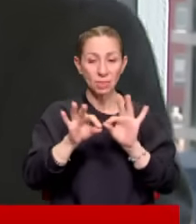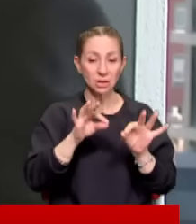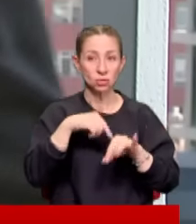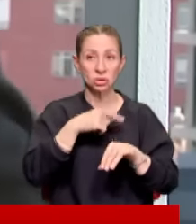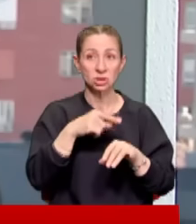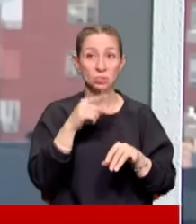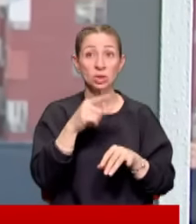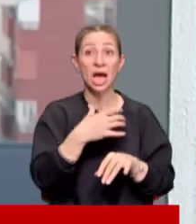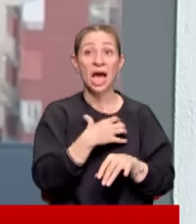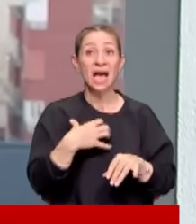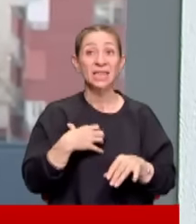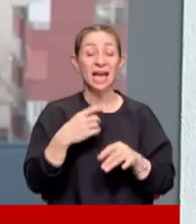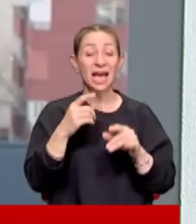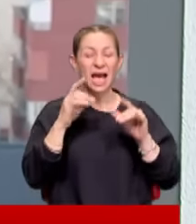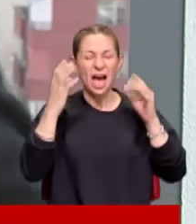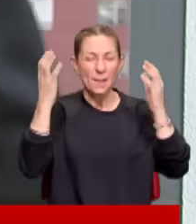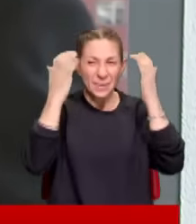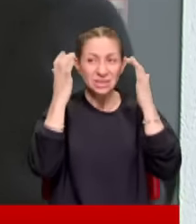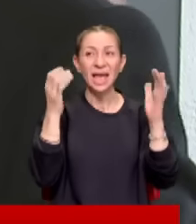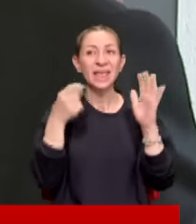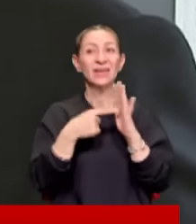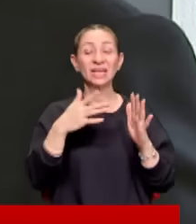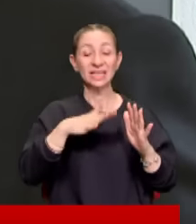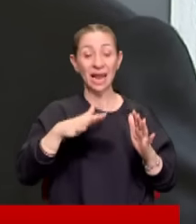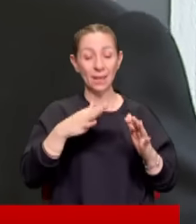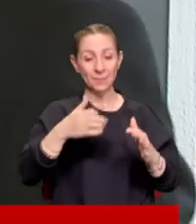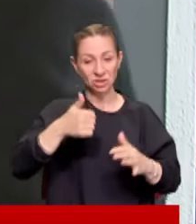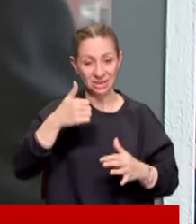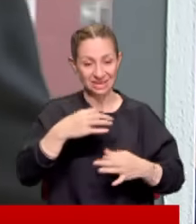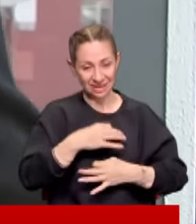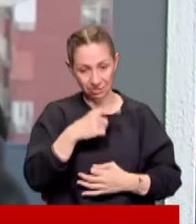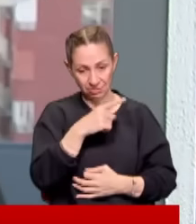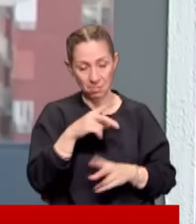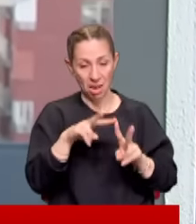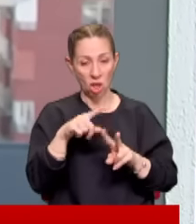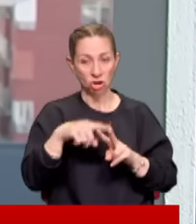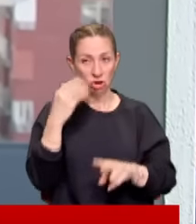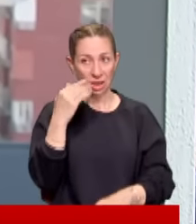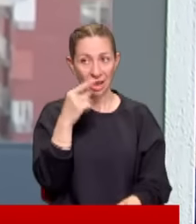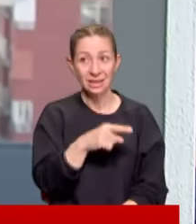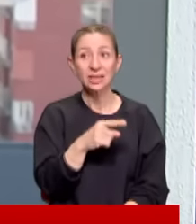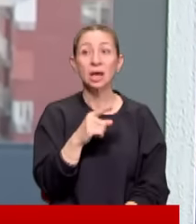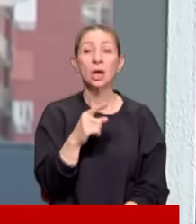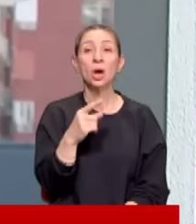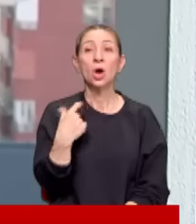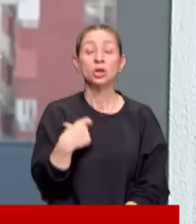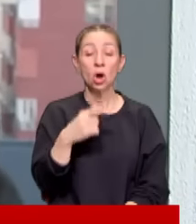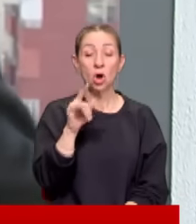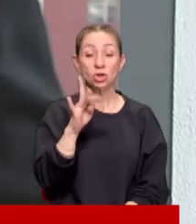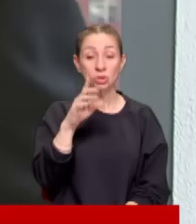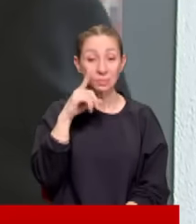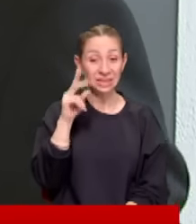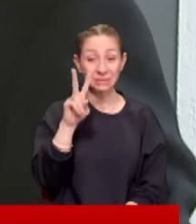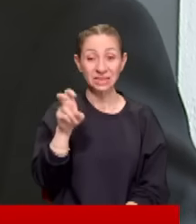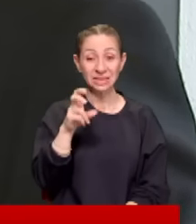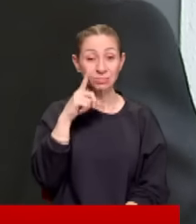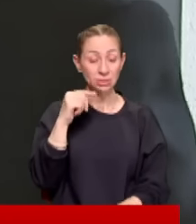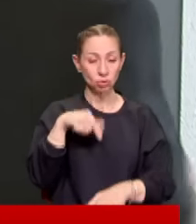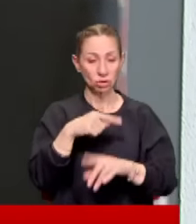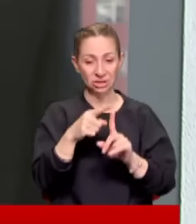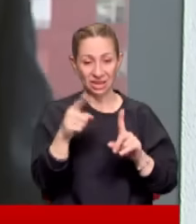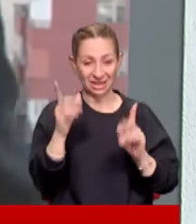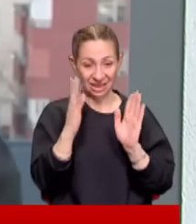Burada ana eksen şu. Sayın Genel Başkan Meral Akşener'in özellikle 14 Mayıs ve 28 Mayıs sürecine